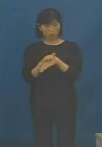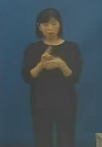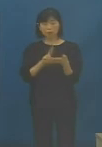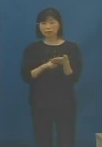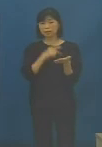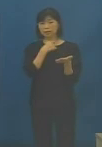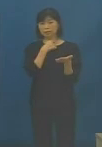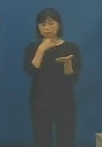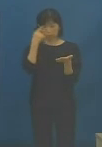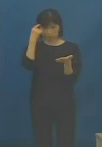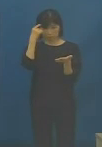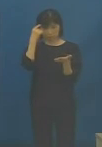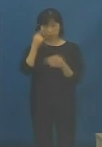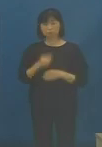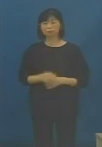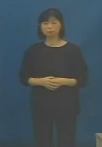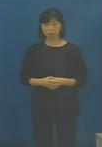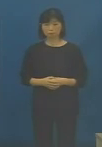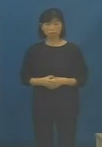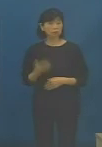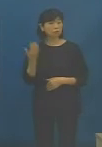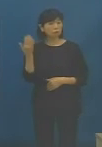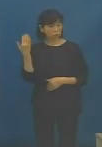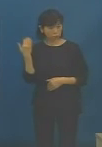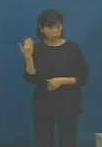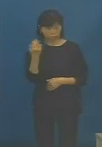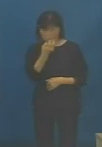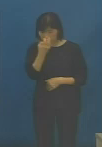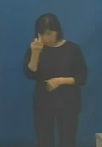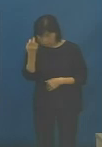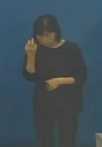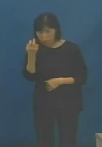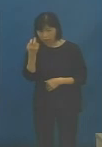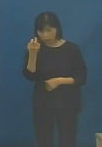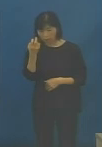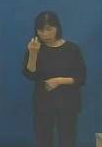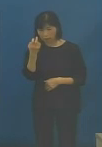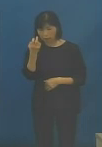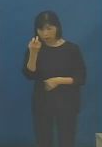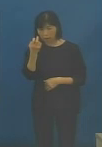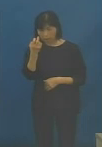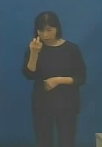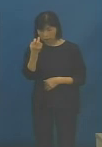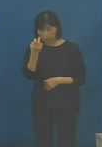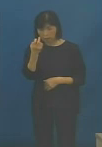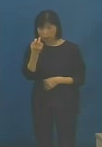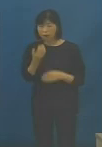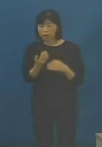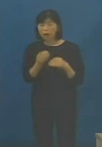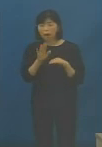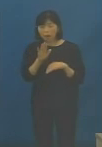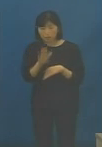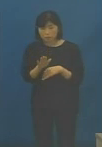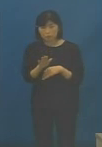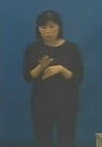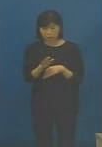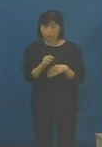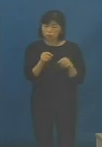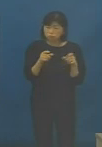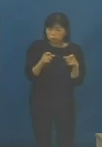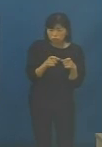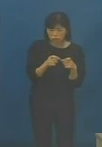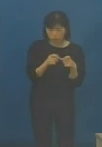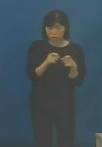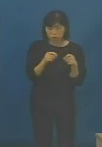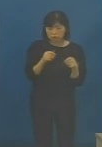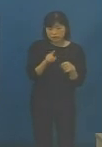ていただきたいと思います。まあ、従来審査を経てごく一部の事業だけ採択しているという事業パターンではなくて、これ